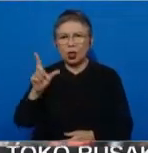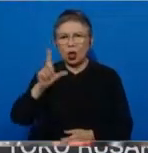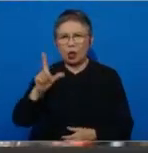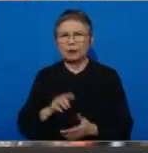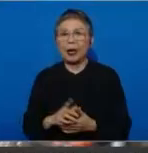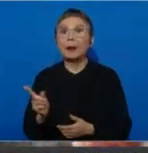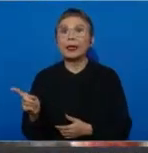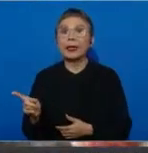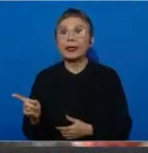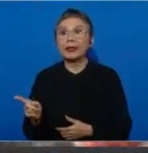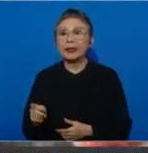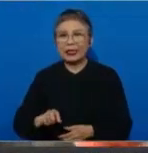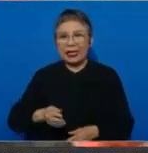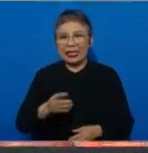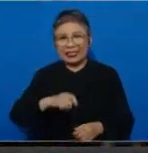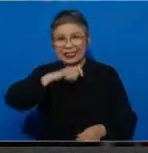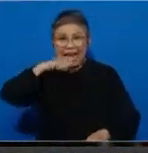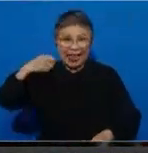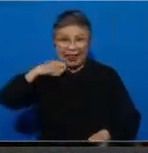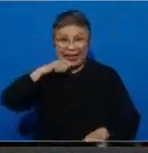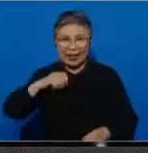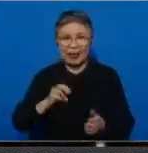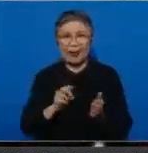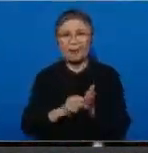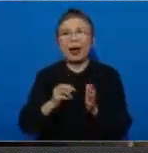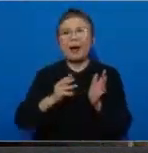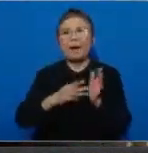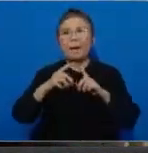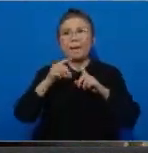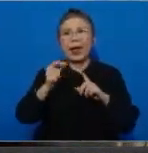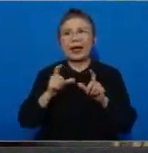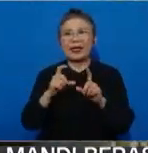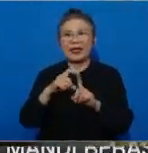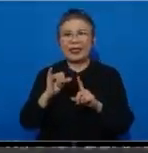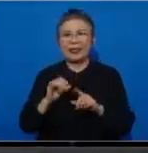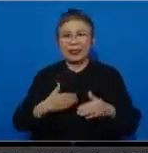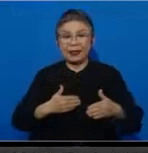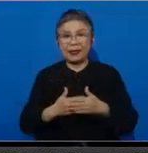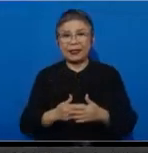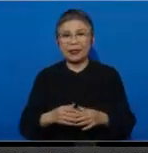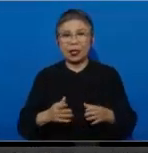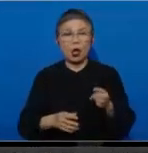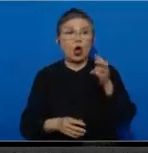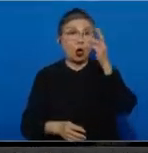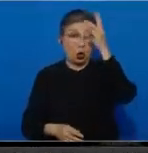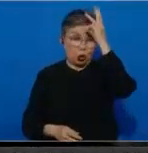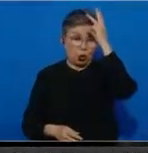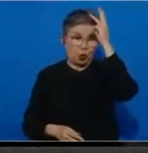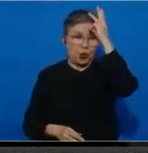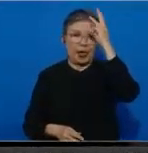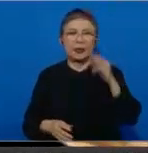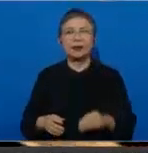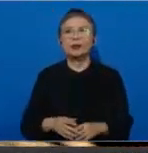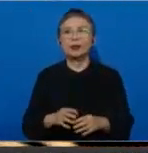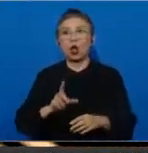Wisatawan adalah sate kambing Pak Mardi yang terletak di dekat pura mangkuegaran Solo warung yang berdiri sejak tahun 2004